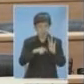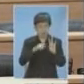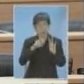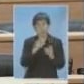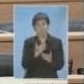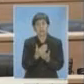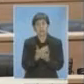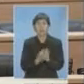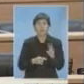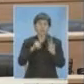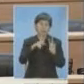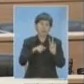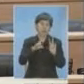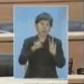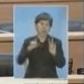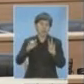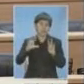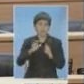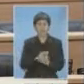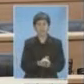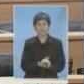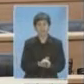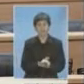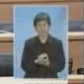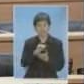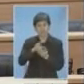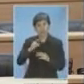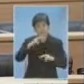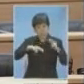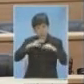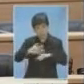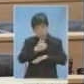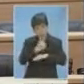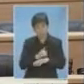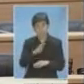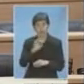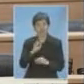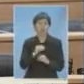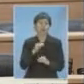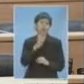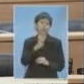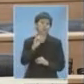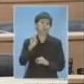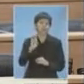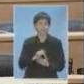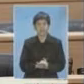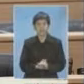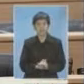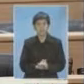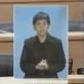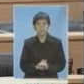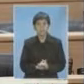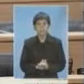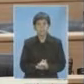ได้ไป 7,425 สถาบันพระปกเกล้านะครับขอมา409ได้ไป408ครับท่านประธ